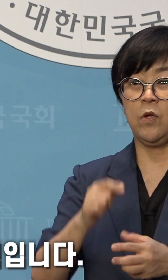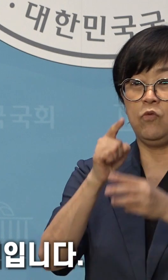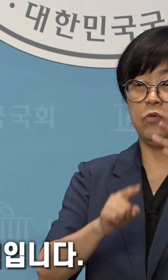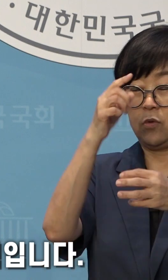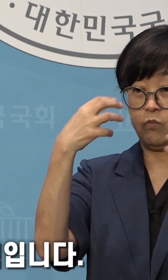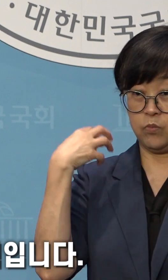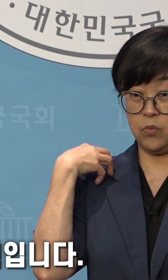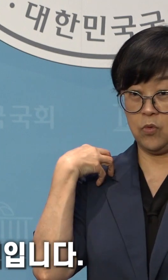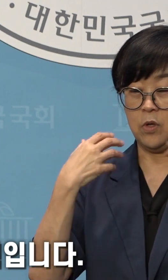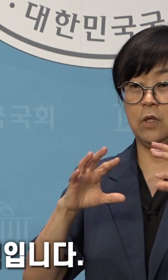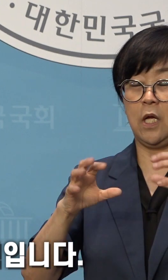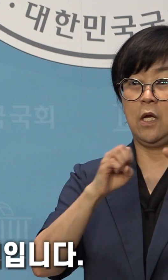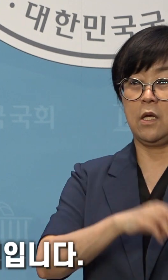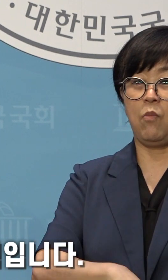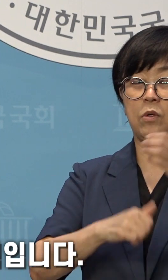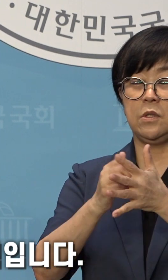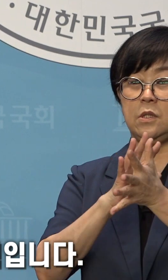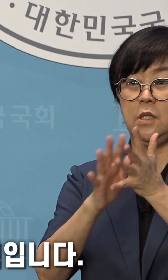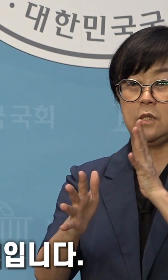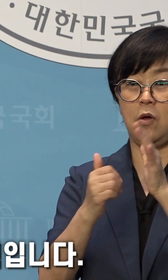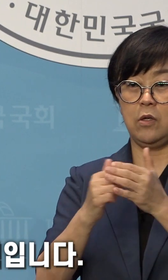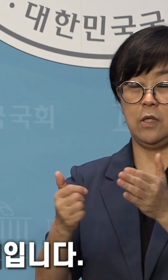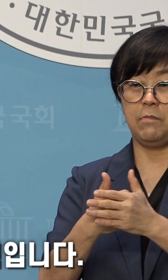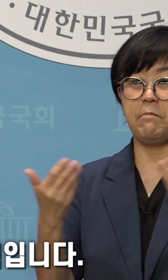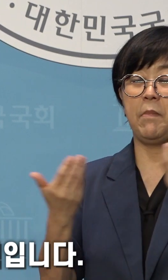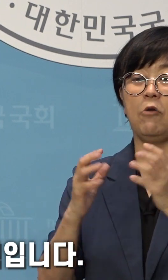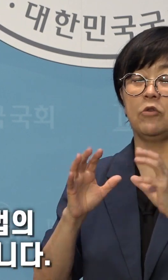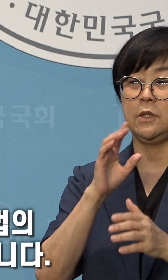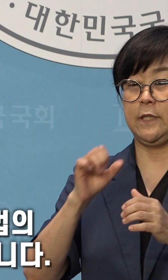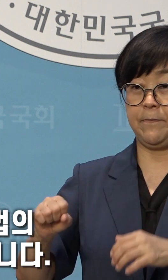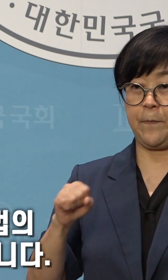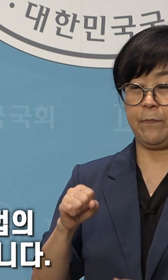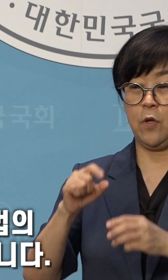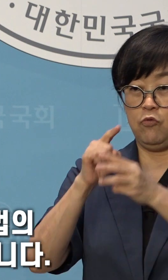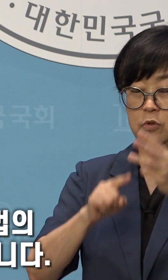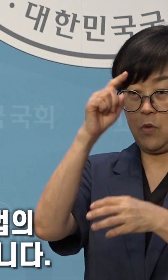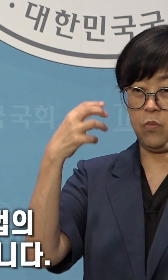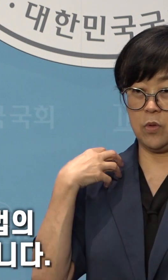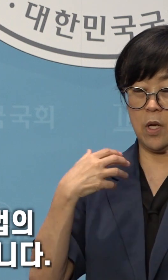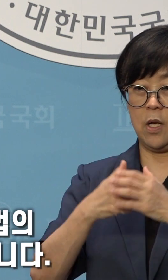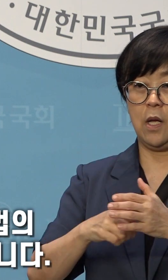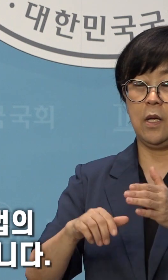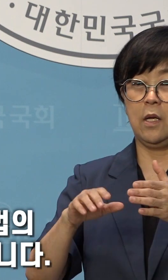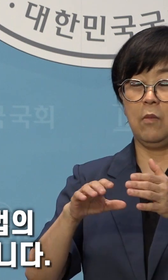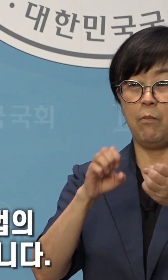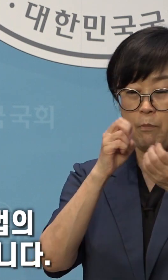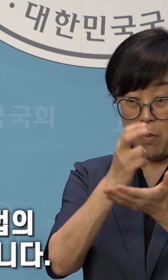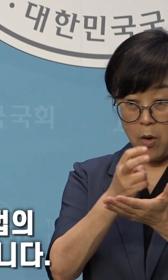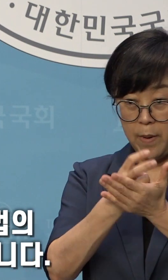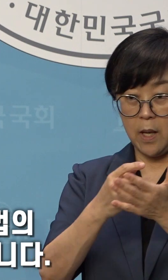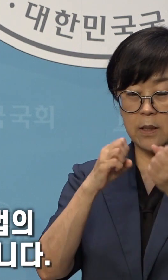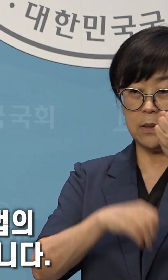윤석열 정부야말로 헌정 질서를 부정하는 반국가 세력입니다. 윤석열 정부가 대한민국 헌법의 근간을